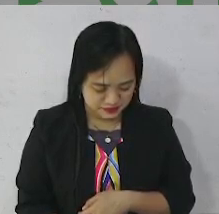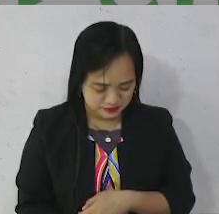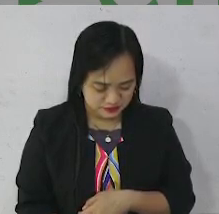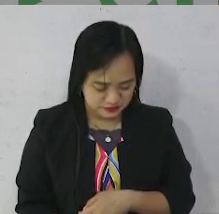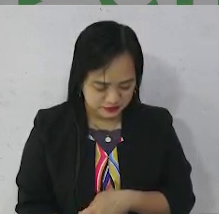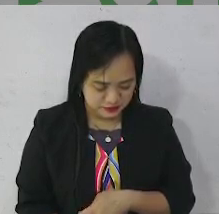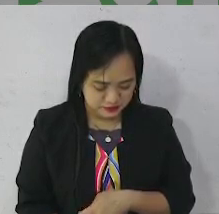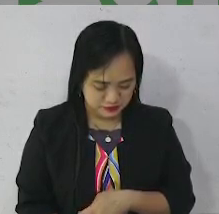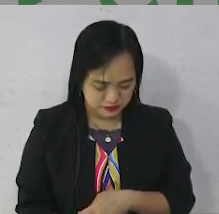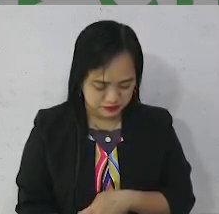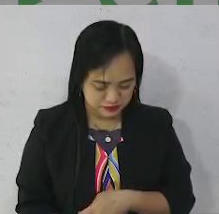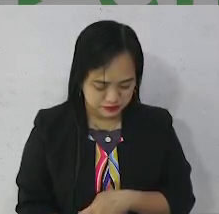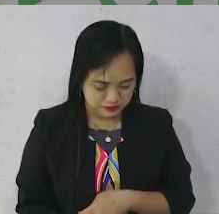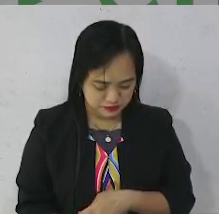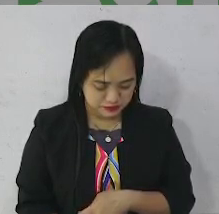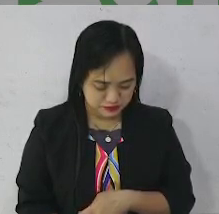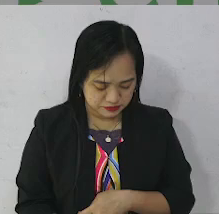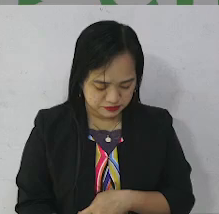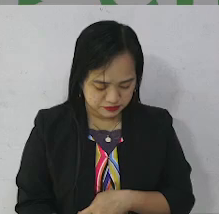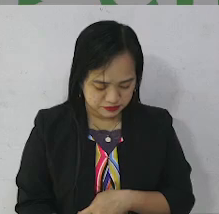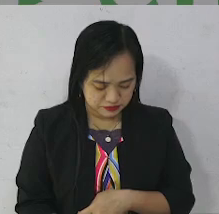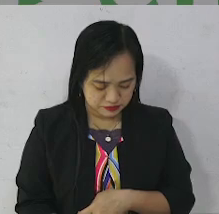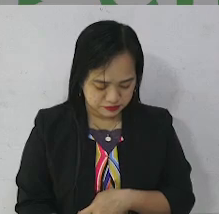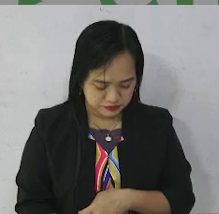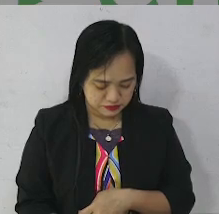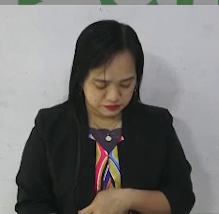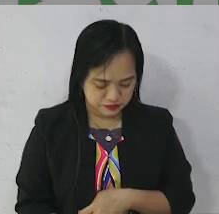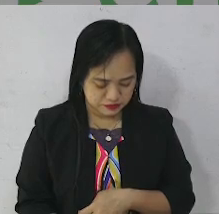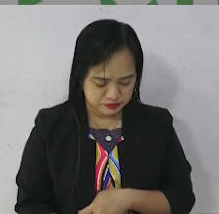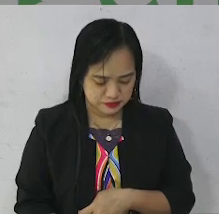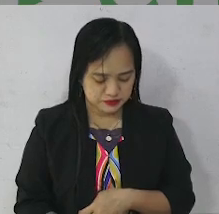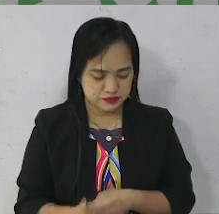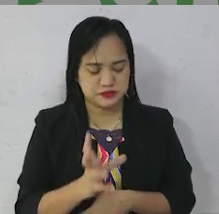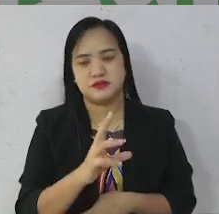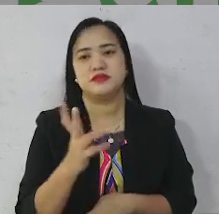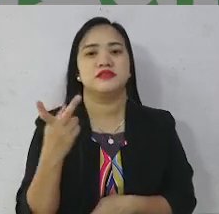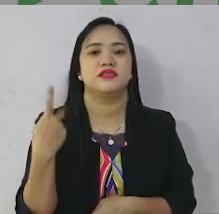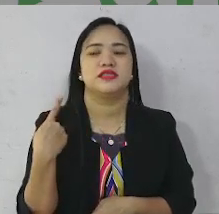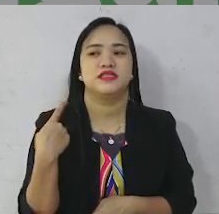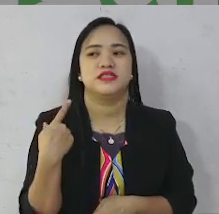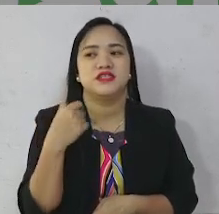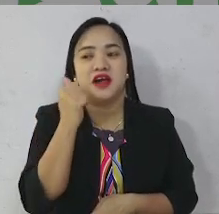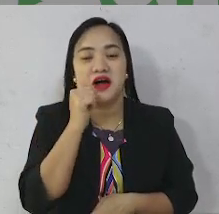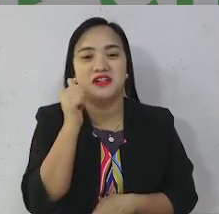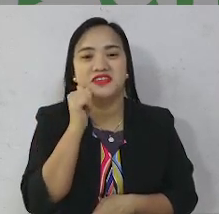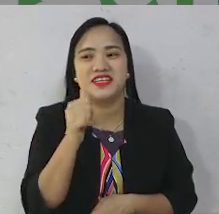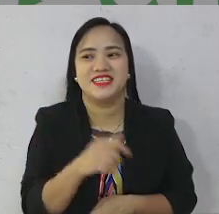sa sa palengke sabi ni ma'am Genesis Oo